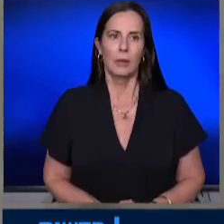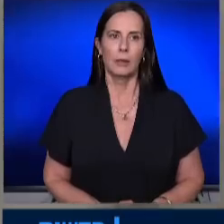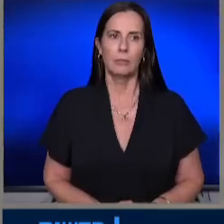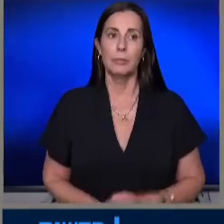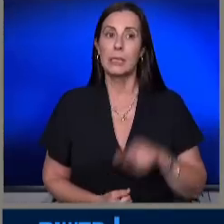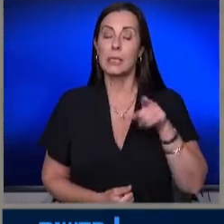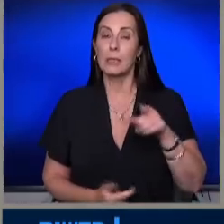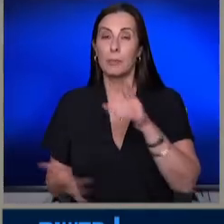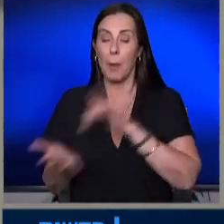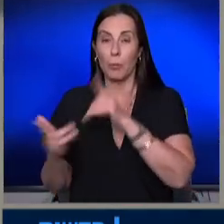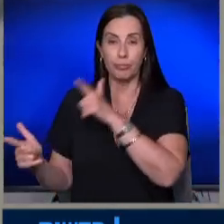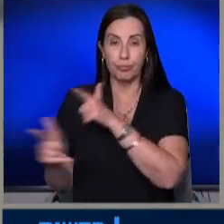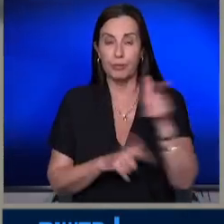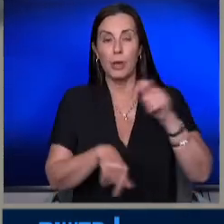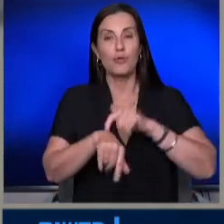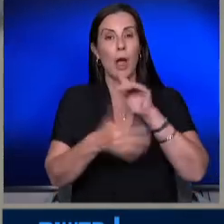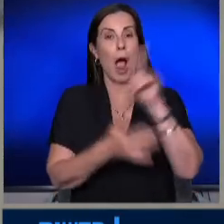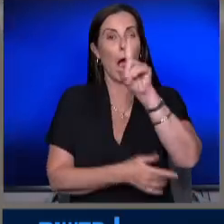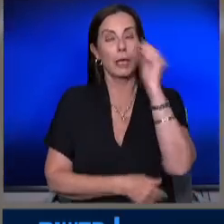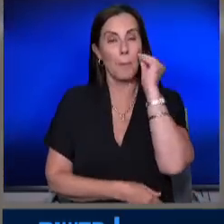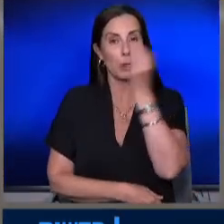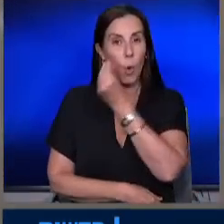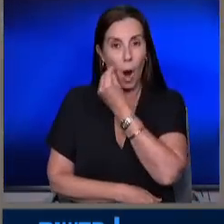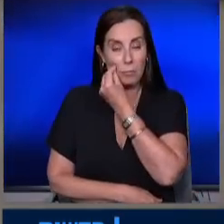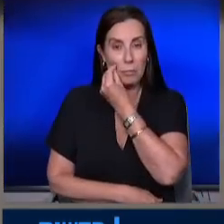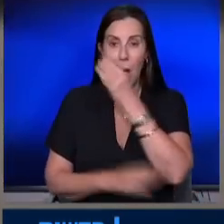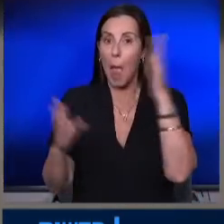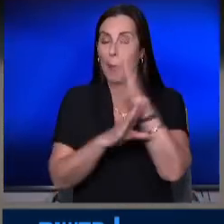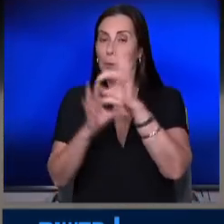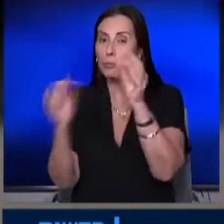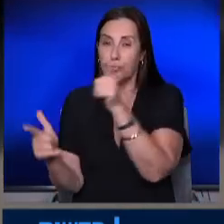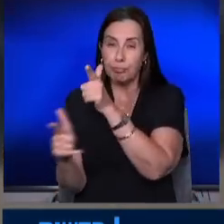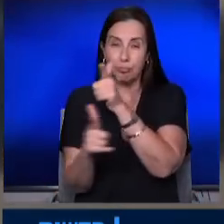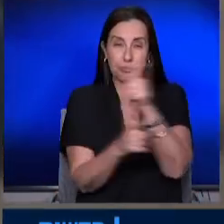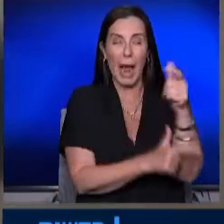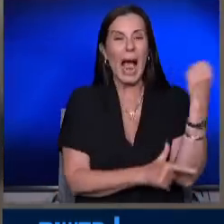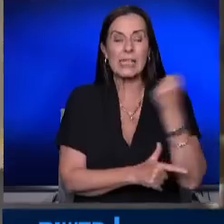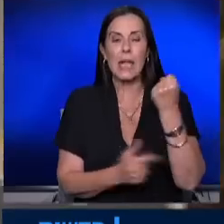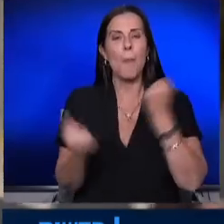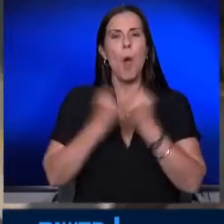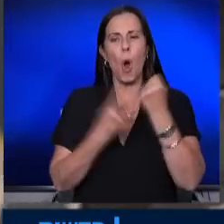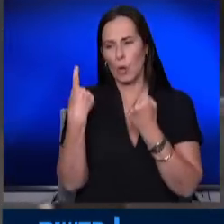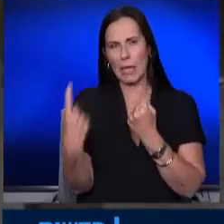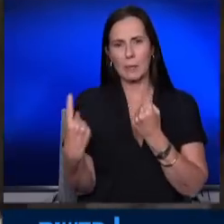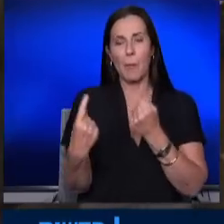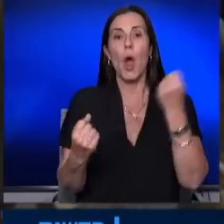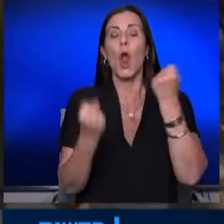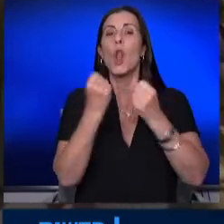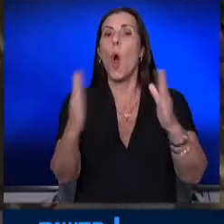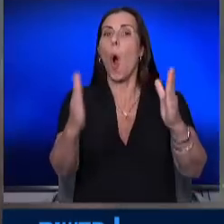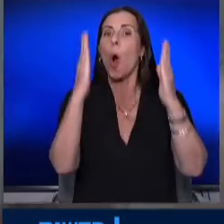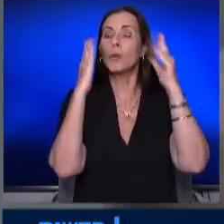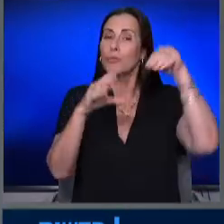כך נראתה זירת הפיגוע לקראת השעה 1 בצהריים. מחבלים פתחו באש תופת מרכב חולף לעבר אוטובוס